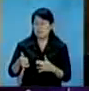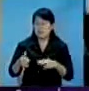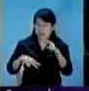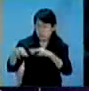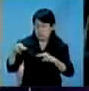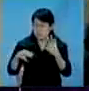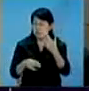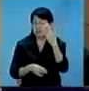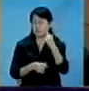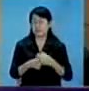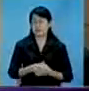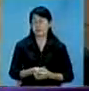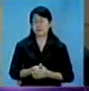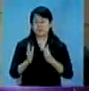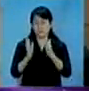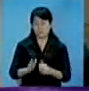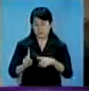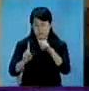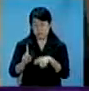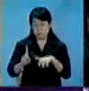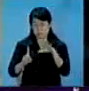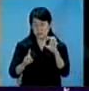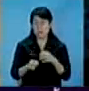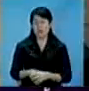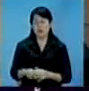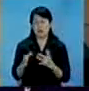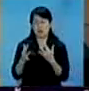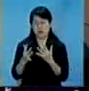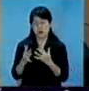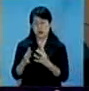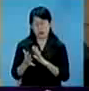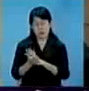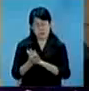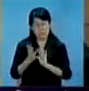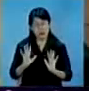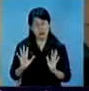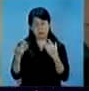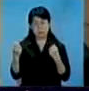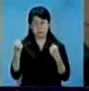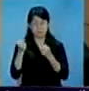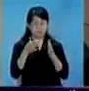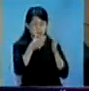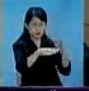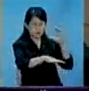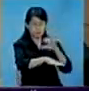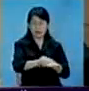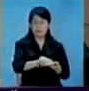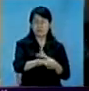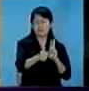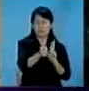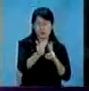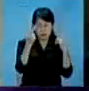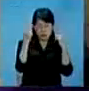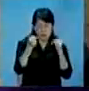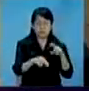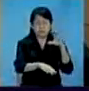เพราะคนเหล่านี้ถึงเวลาต้องดำเนินคดีกับนายสุเทพและนายอภิสิทธิ์และผู้เกี่ยวข้องในข้อหาพ